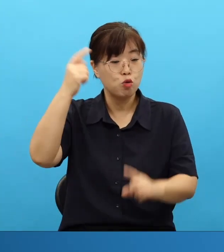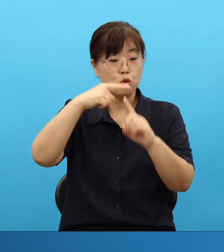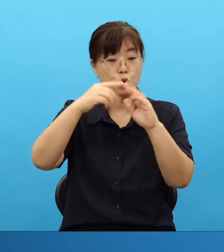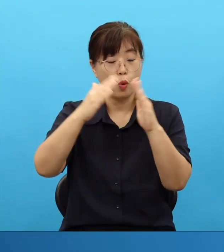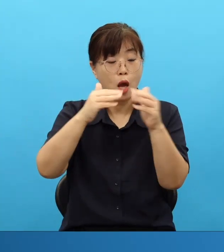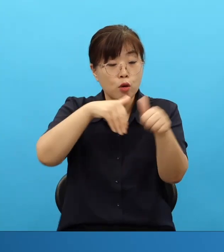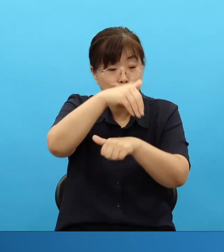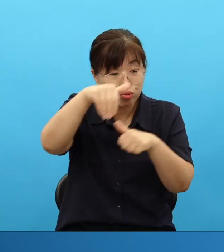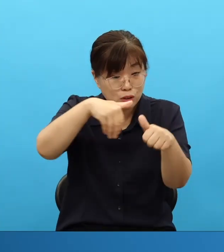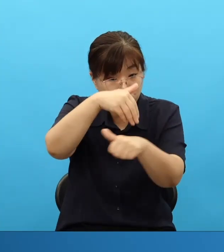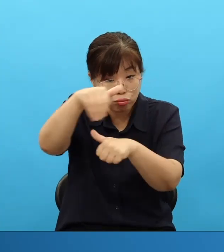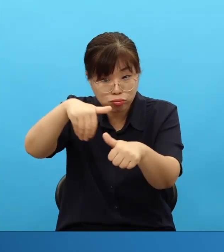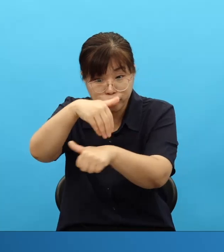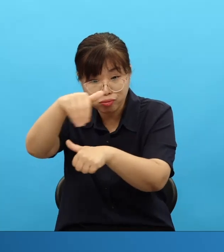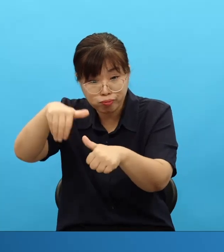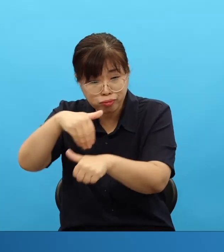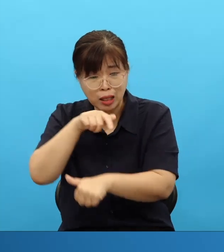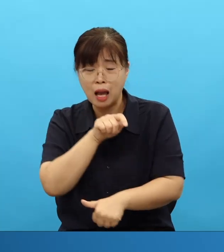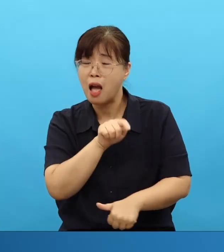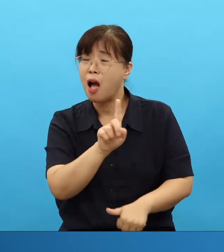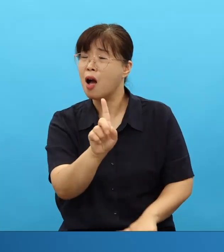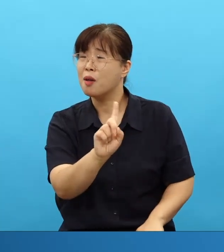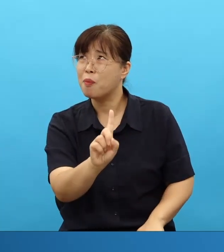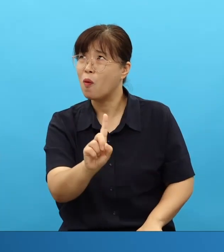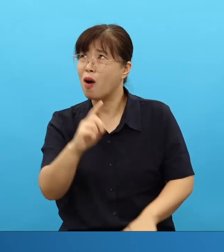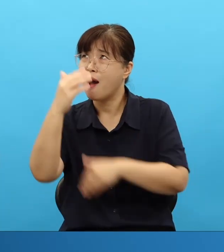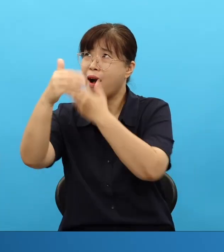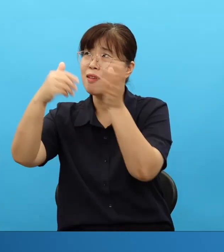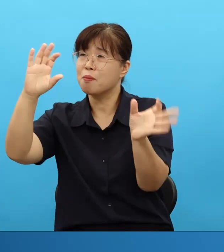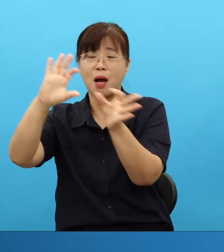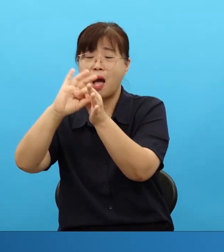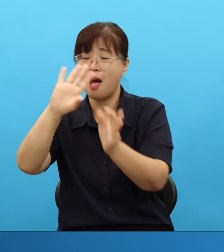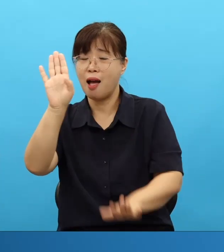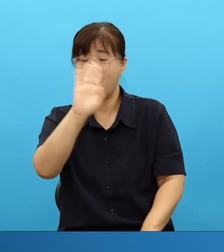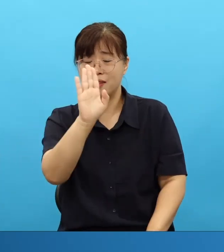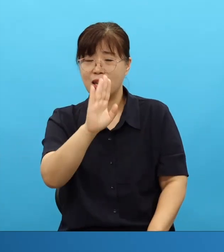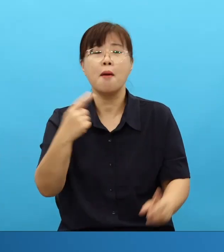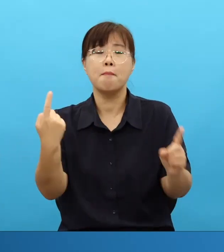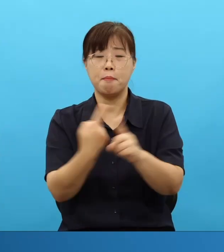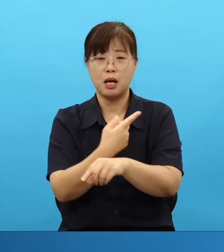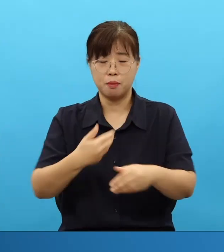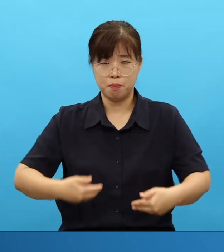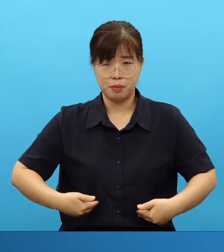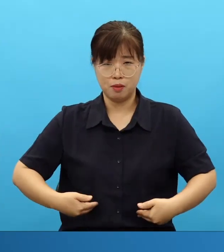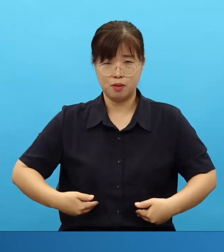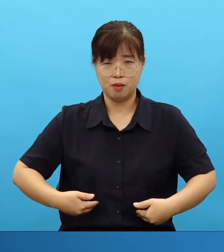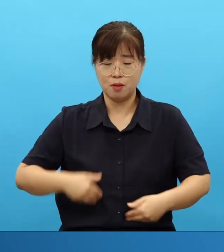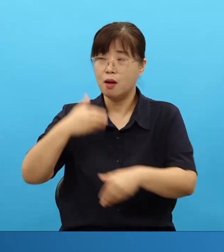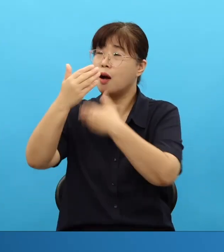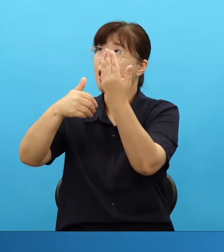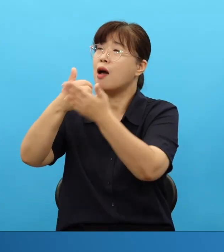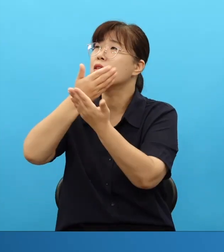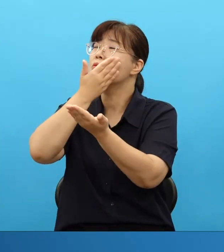된다 그리스도께서 주신 보자의 망대가 나의 플랫폼이 되도록